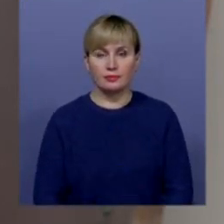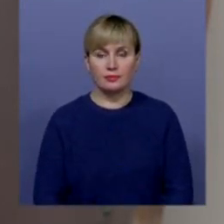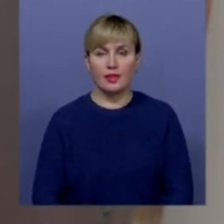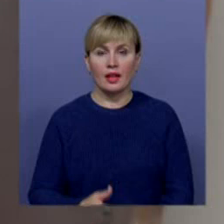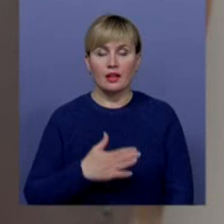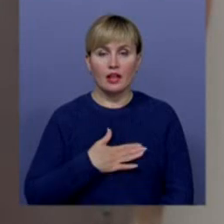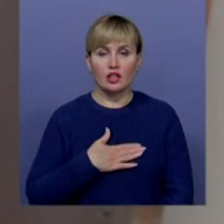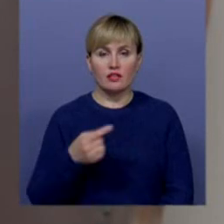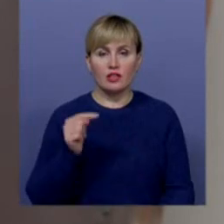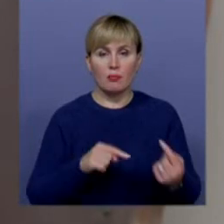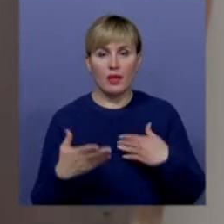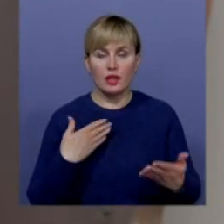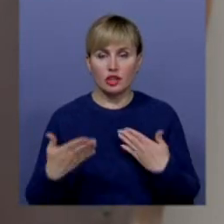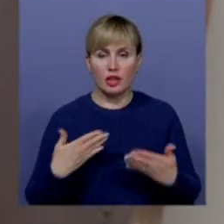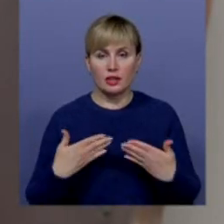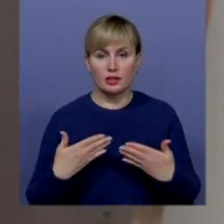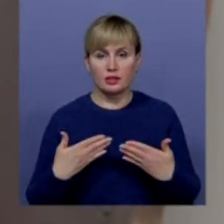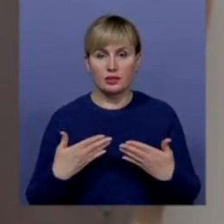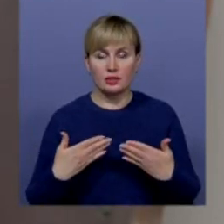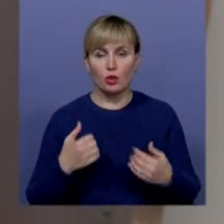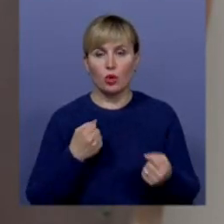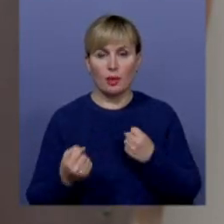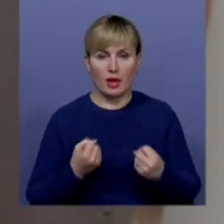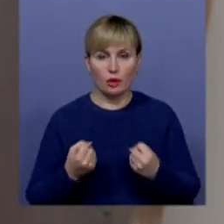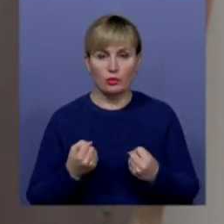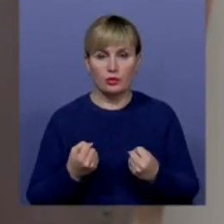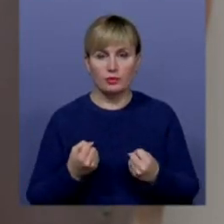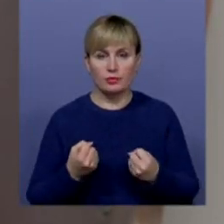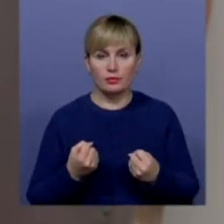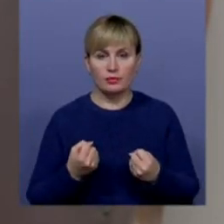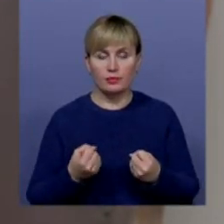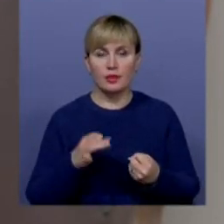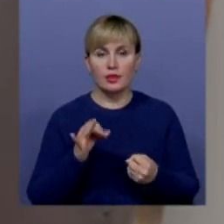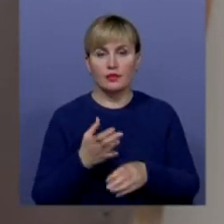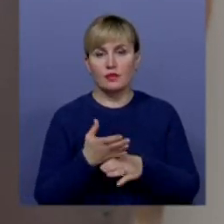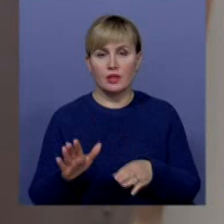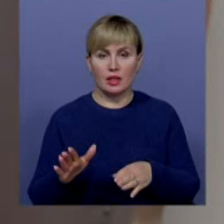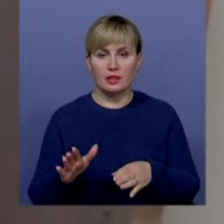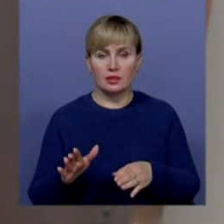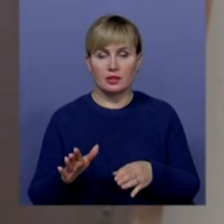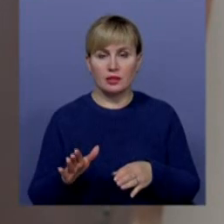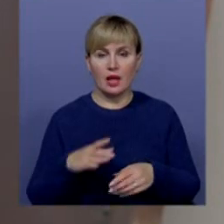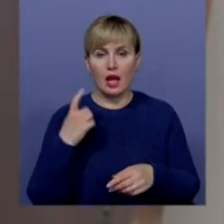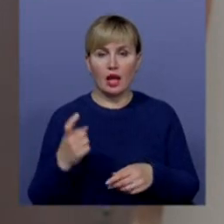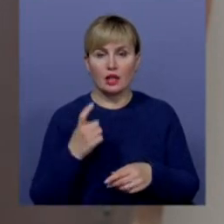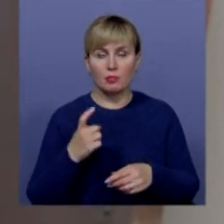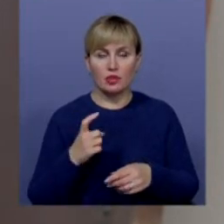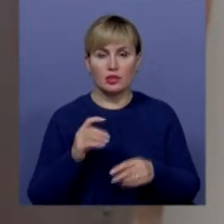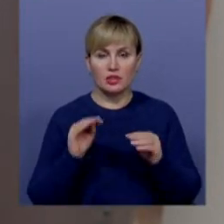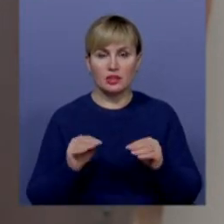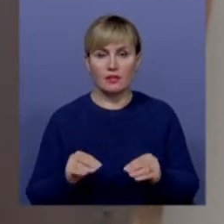Наши взаимоотношения укрепляются и в части экономической